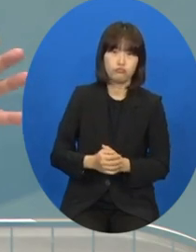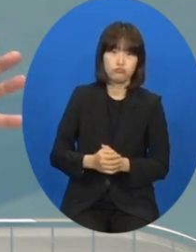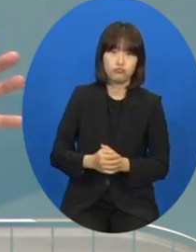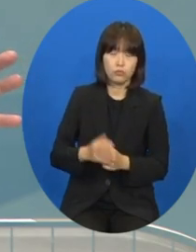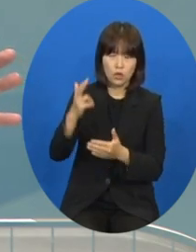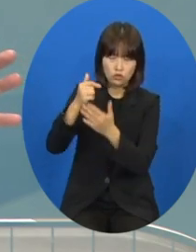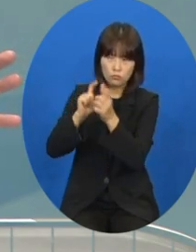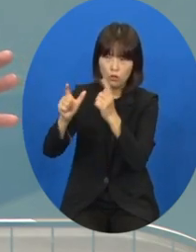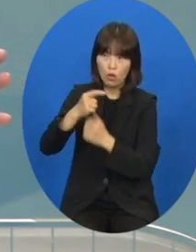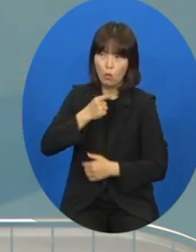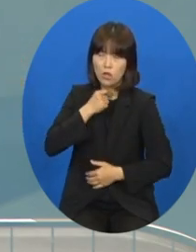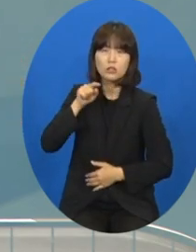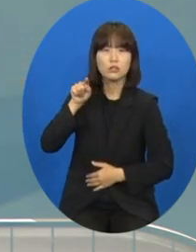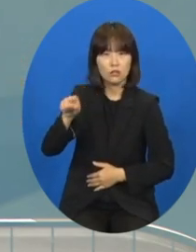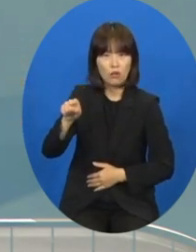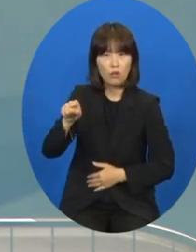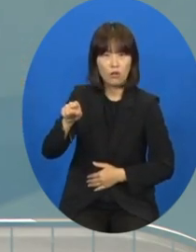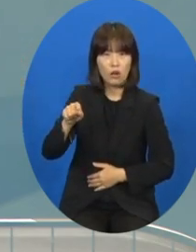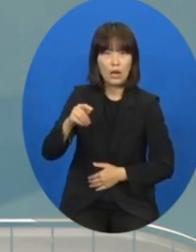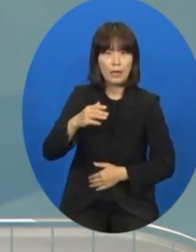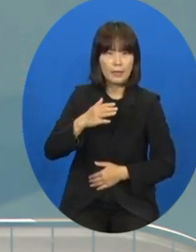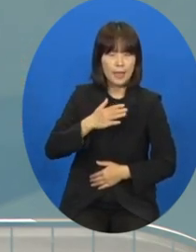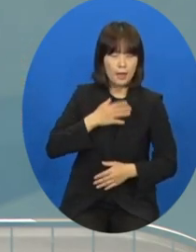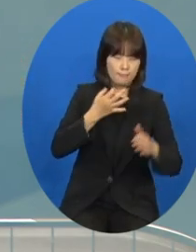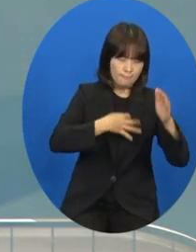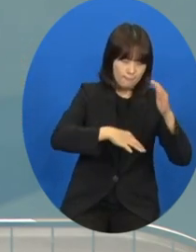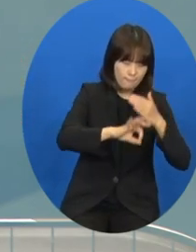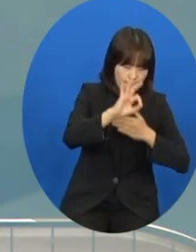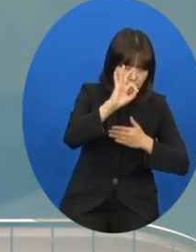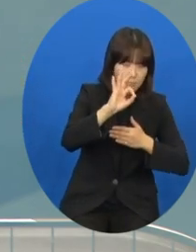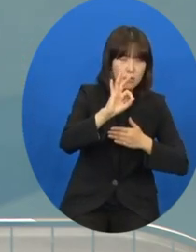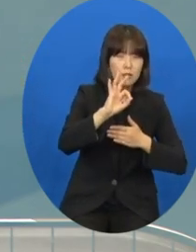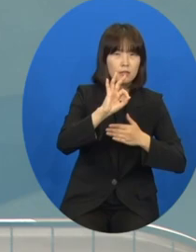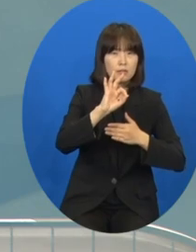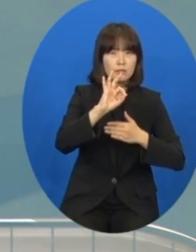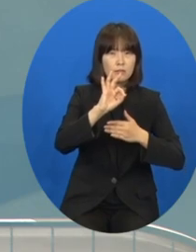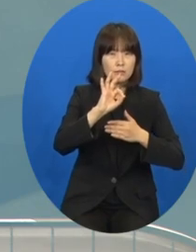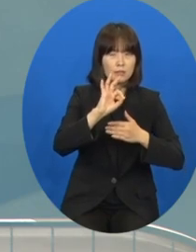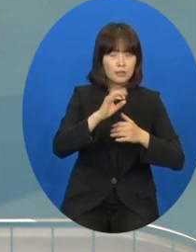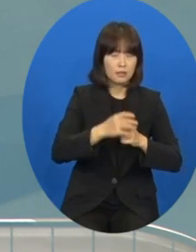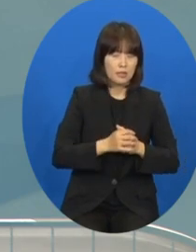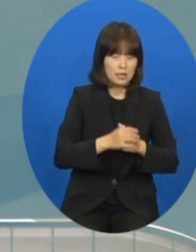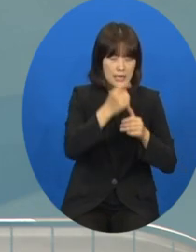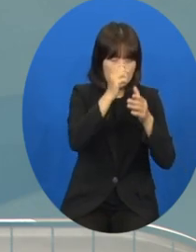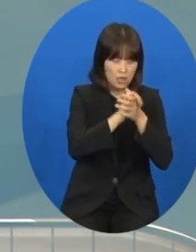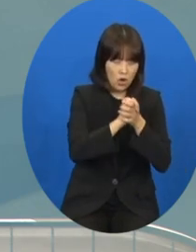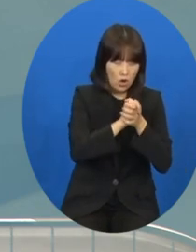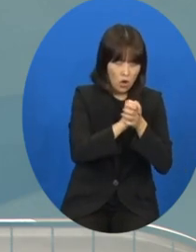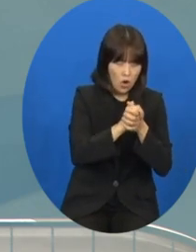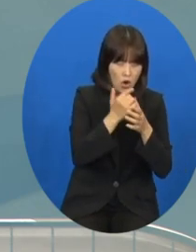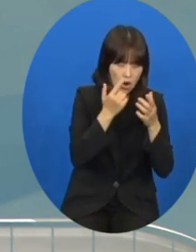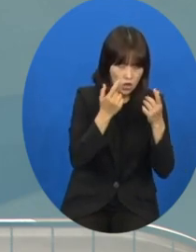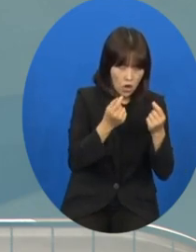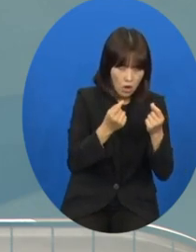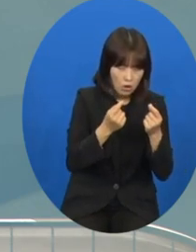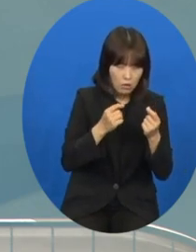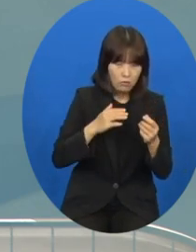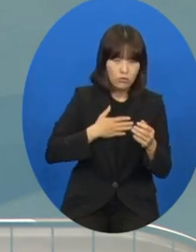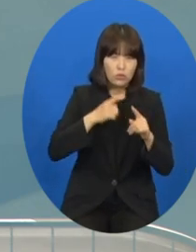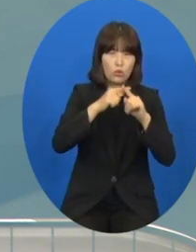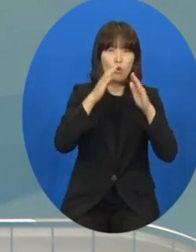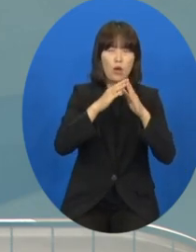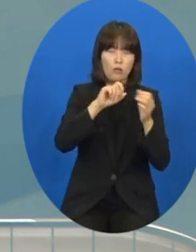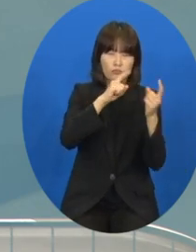더 원하시는 거예요. 내가 이렇게 철회하면서 하나님 앞에 간절히 애걸하는 것처럼 우리 교회 부흥시켜달라고